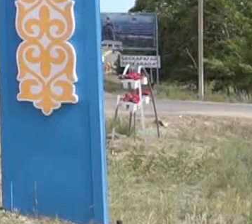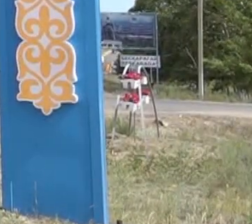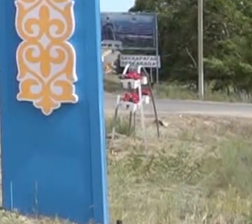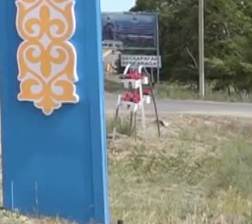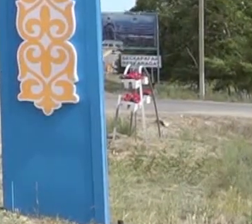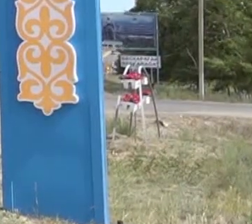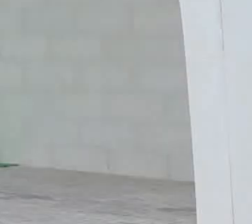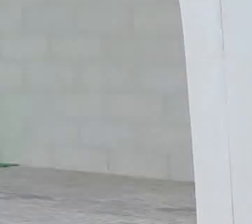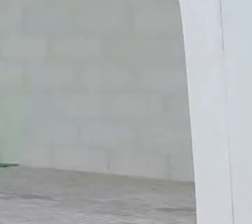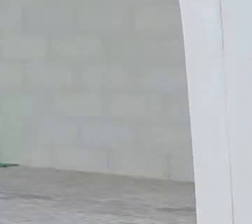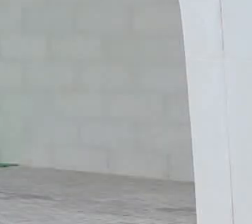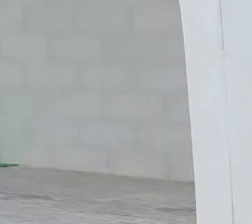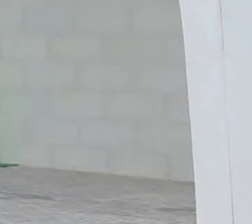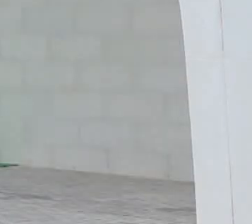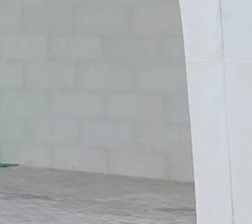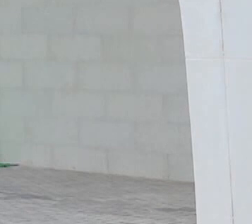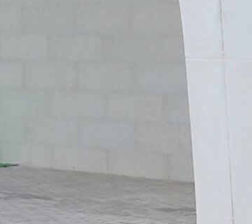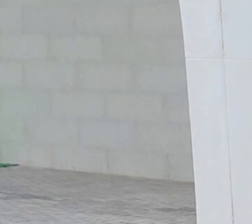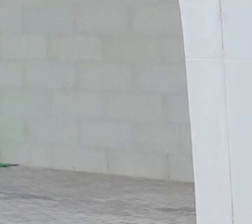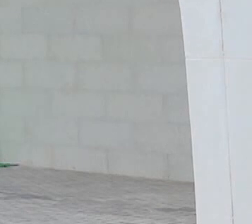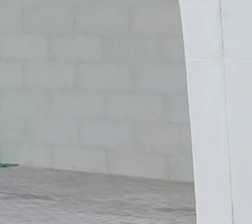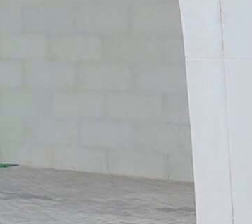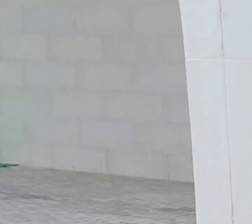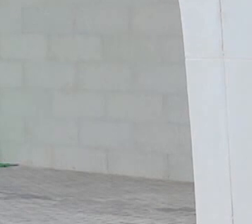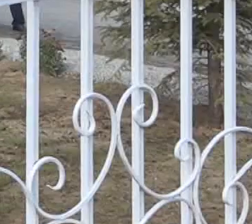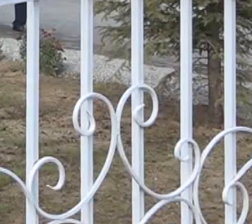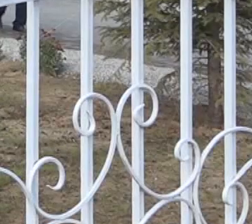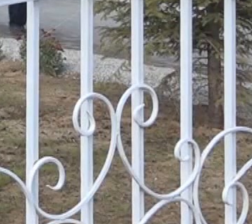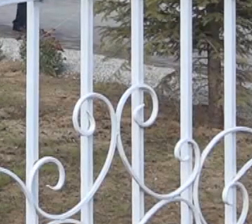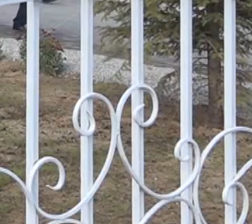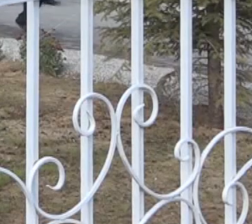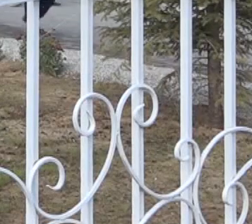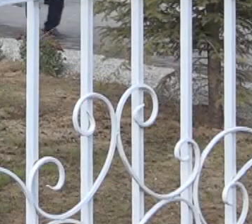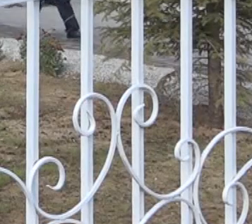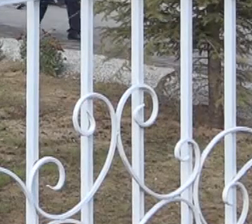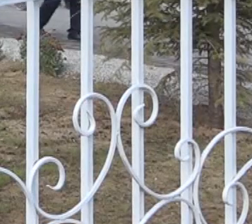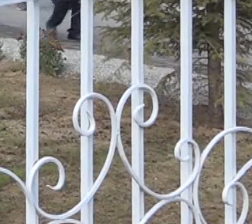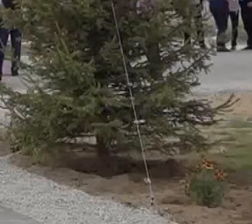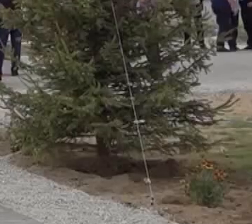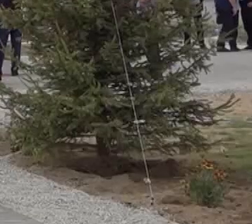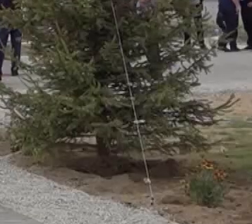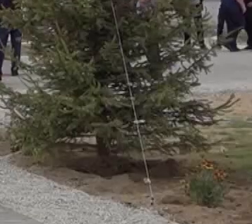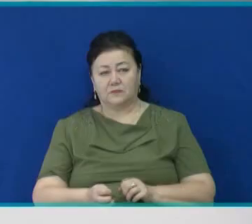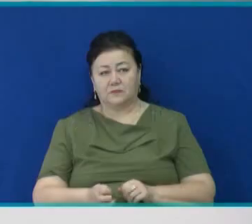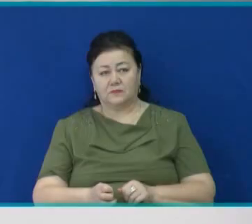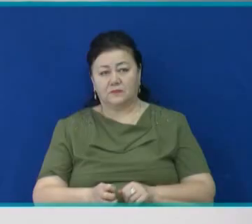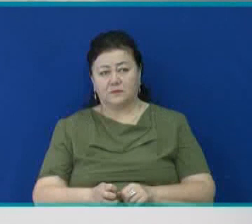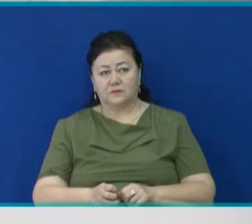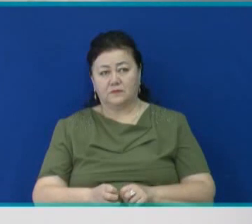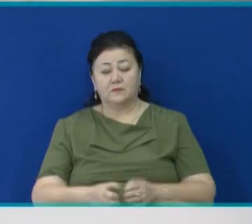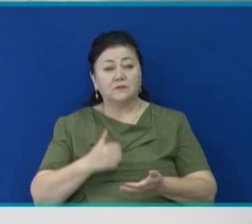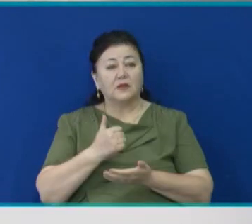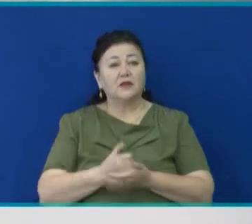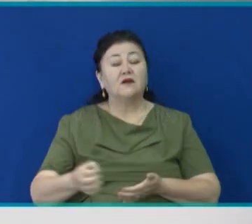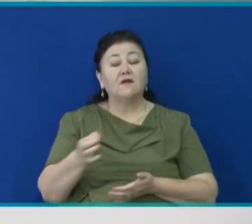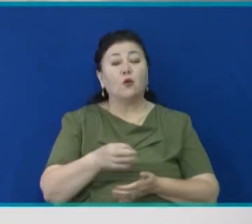Бесхарагай открылась новая мечеть, соответствующая современным стандартам. Она стала одной из самых красивых мечетей области Абай. Аким области